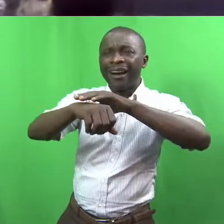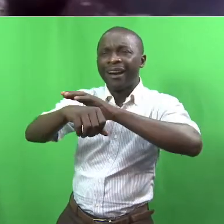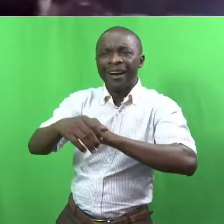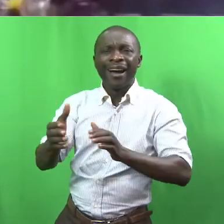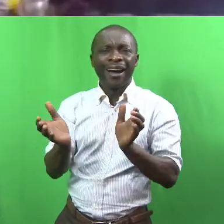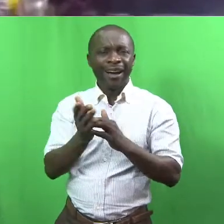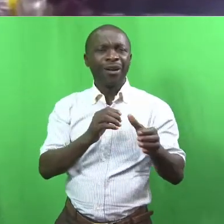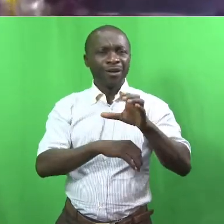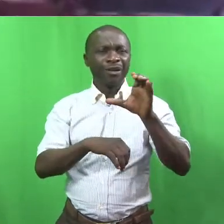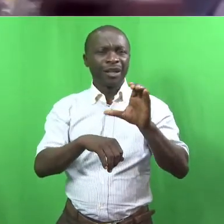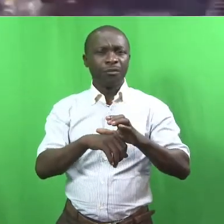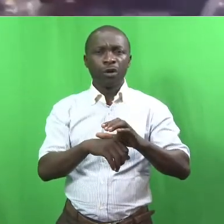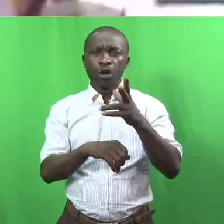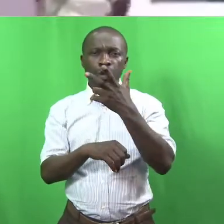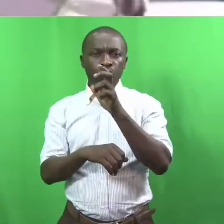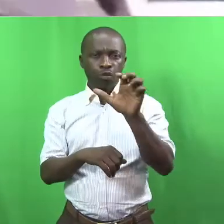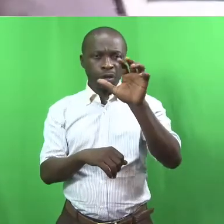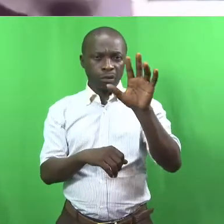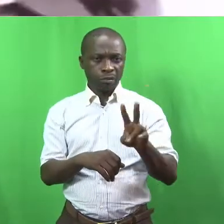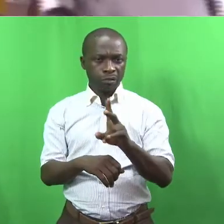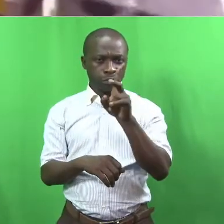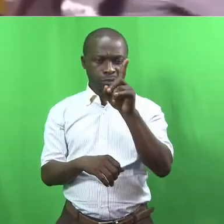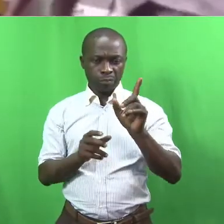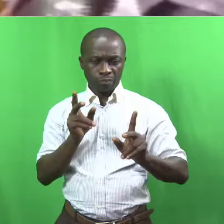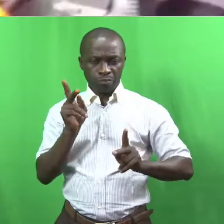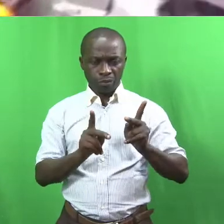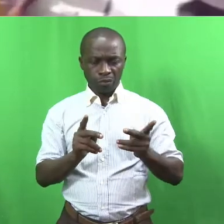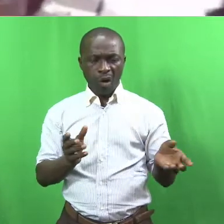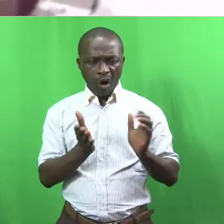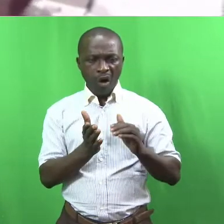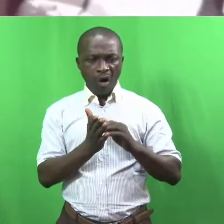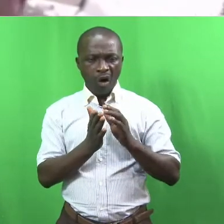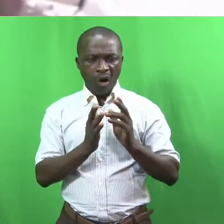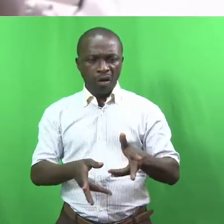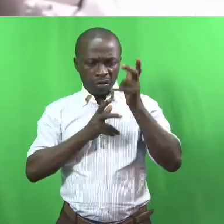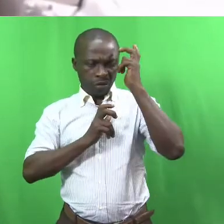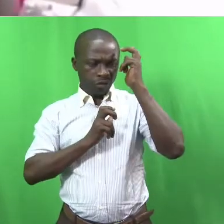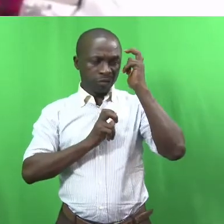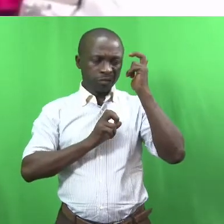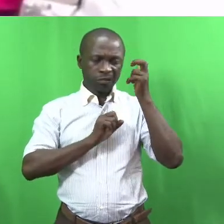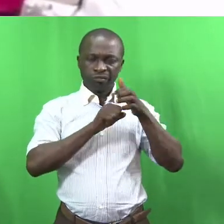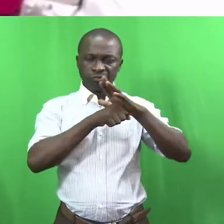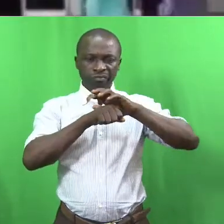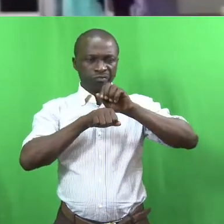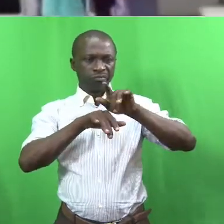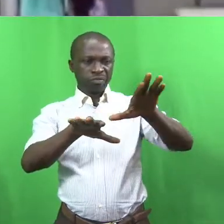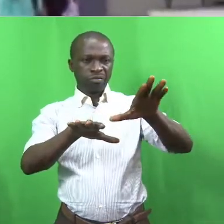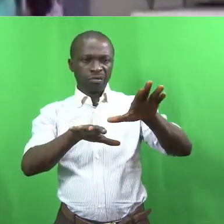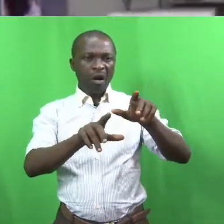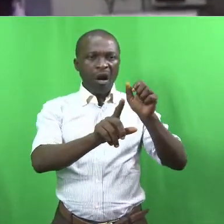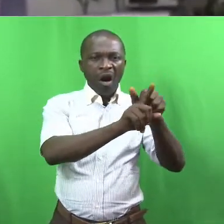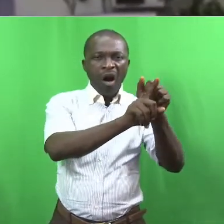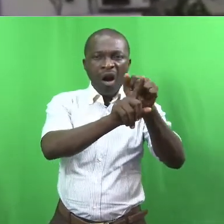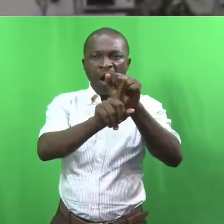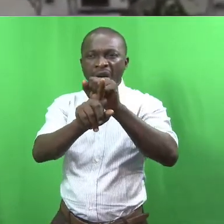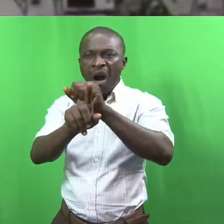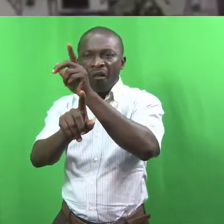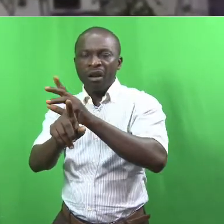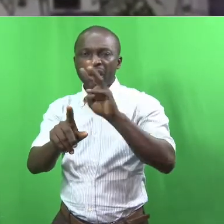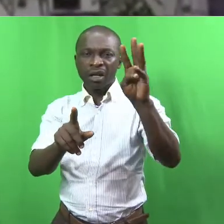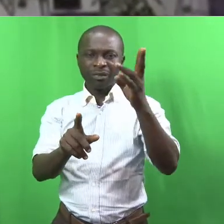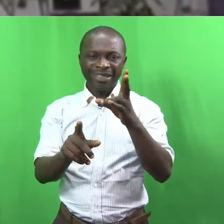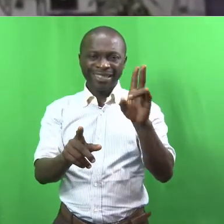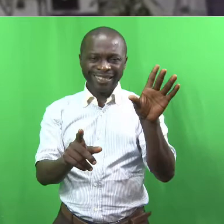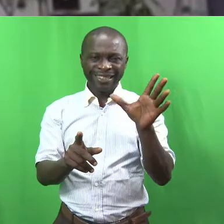a enregistré 371 nouvelles infections, faisant ainsi passer le compteur d'infectés à 24 560. Et par la